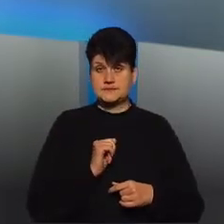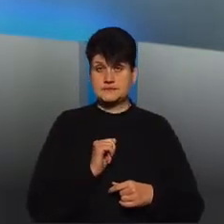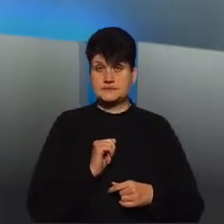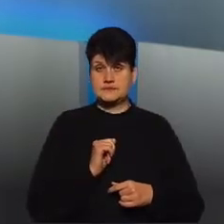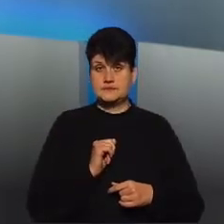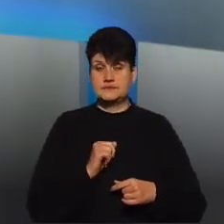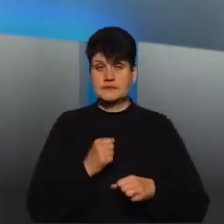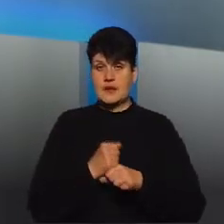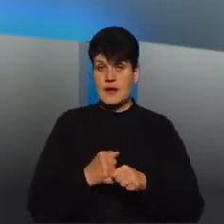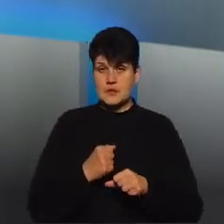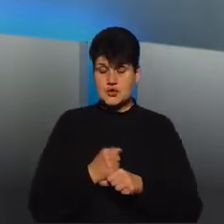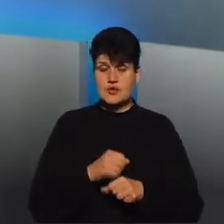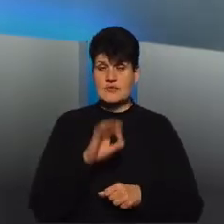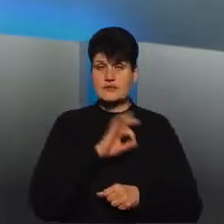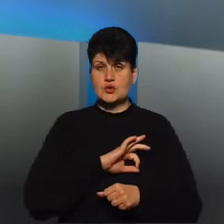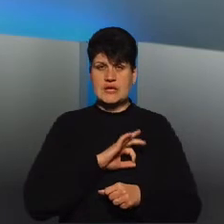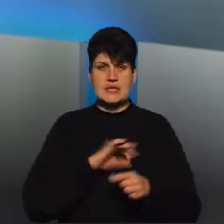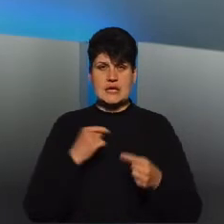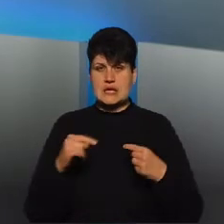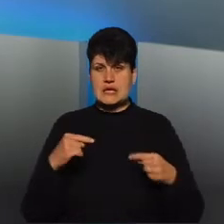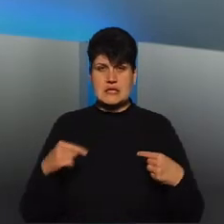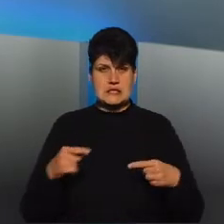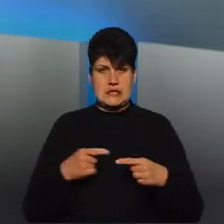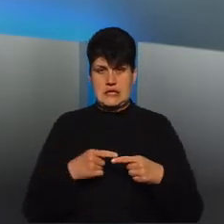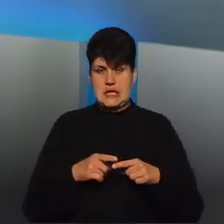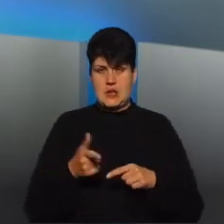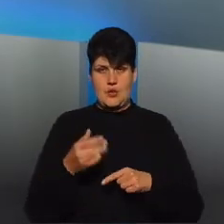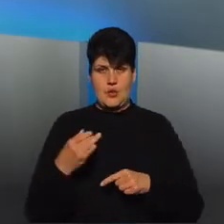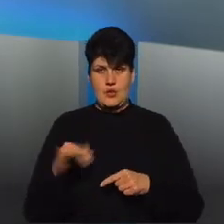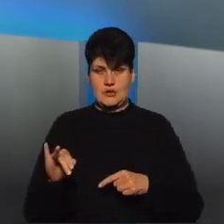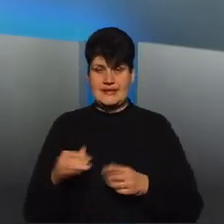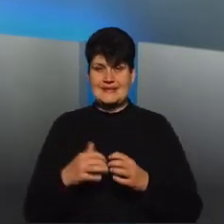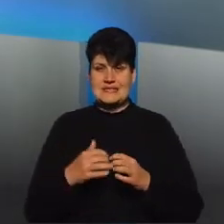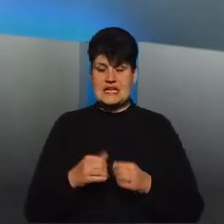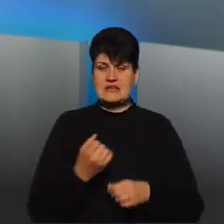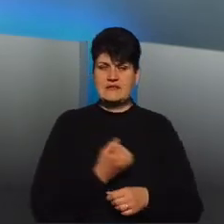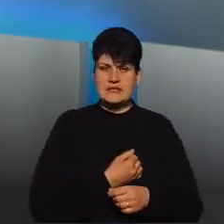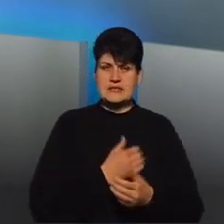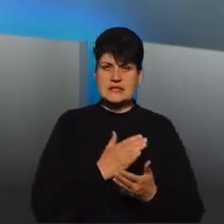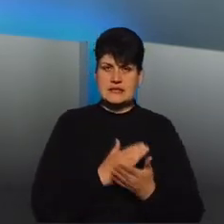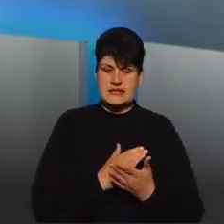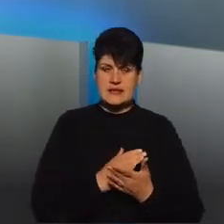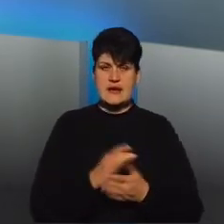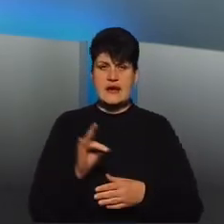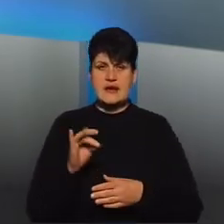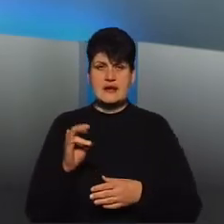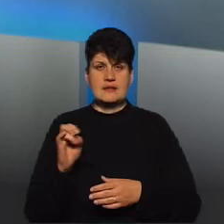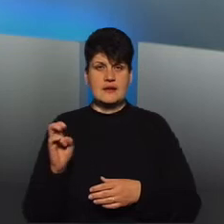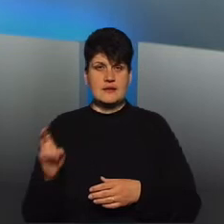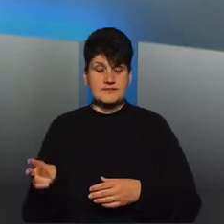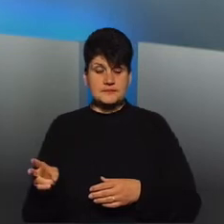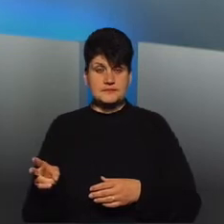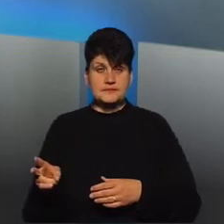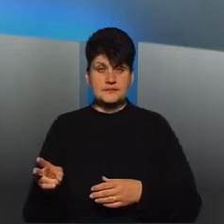напрацьовані з використанням різних технологій, і серед вакцин є і так звані РНК-ові, векторні,